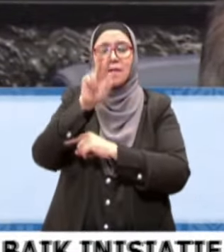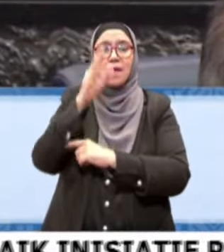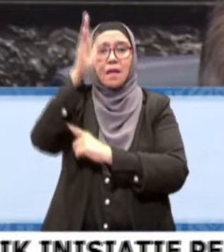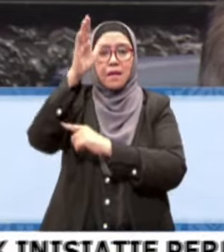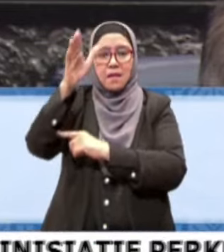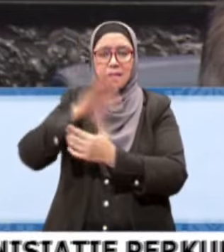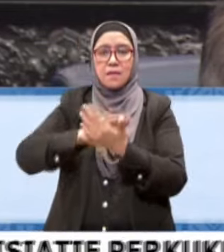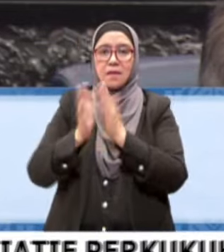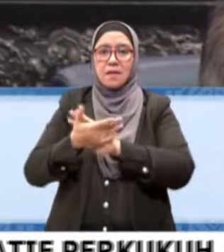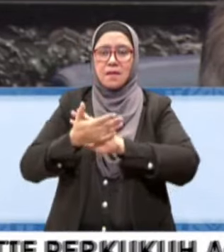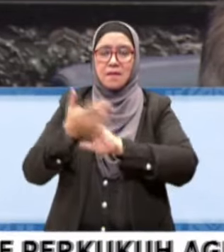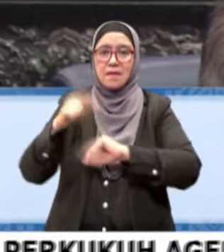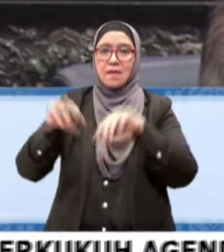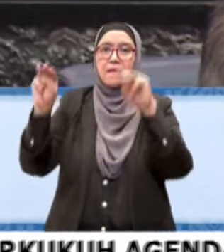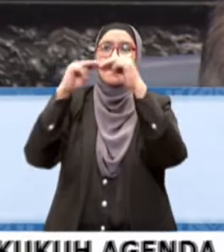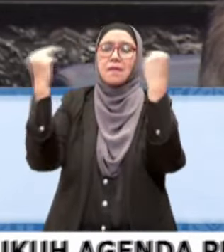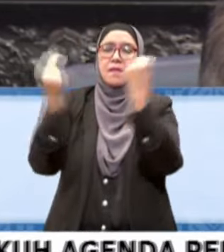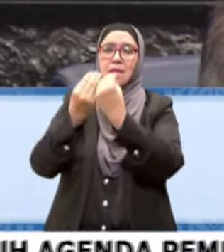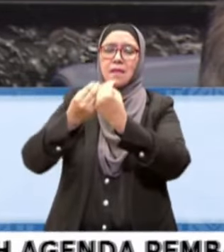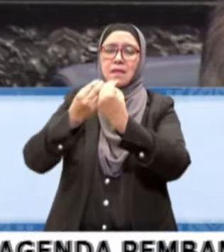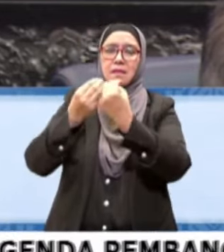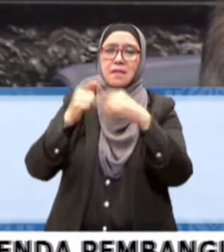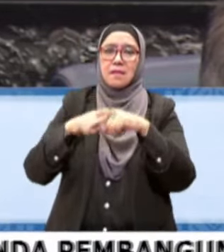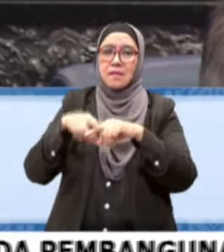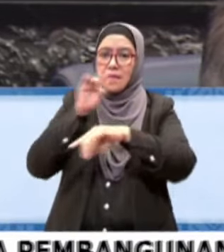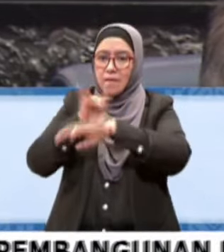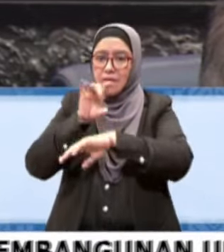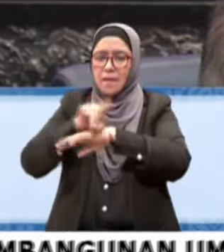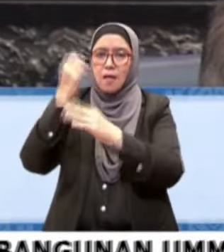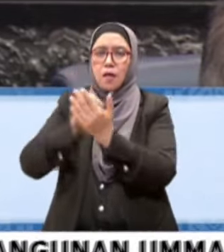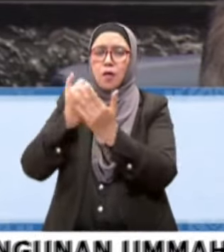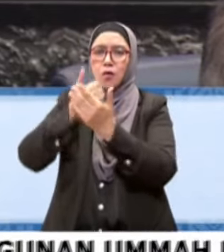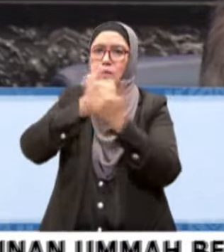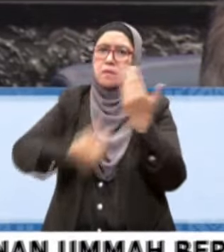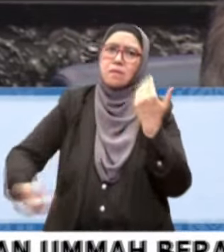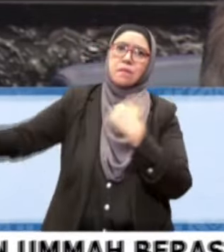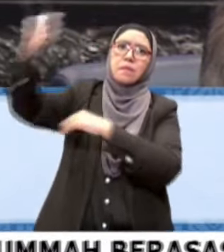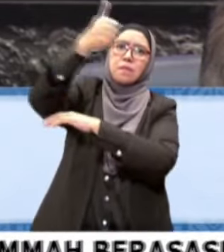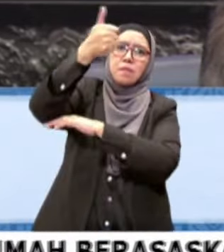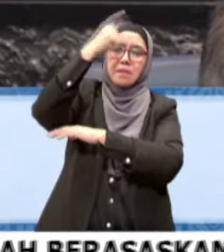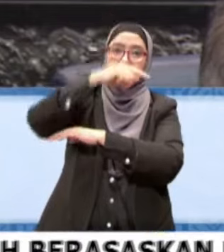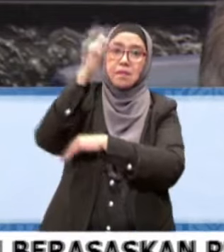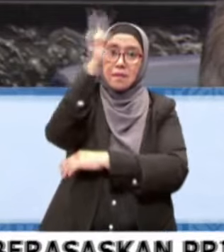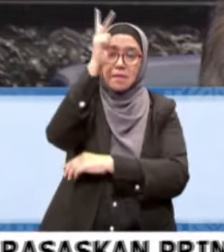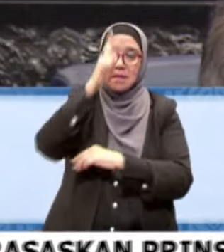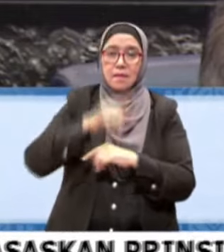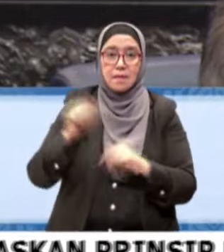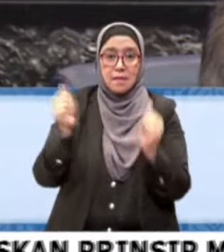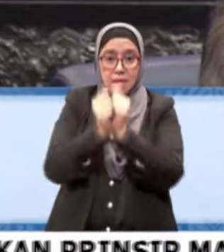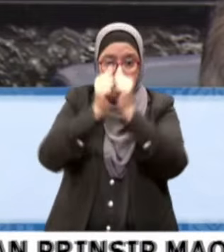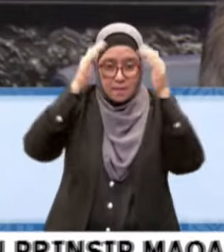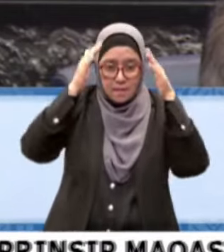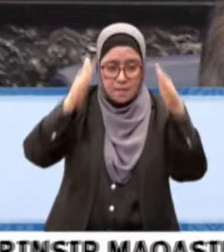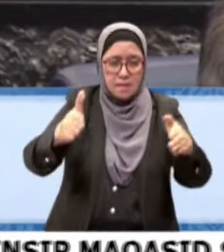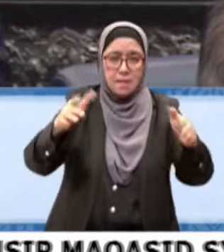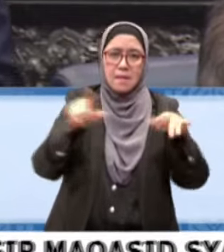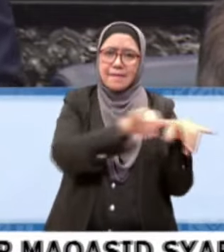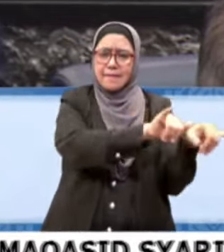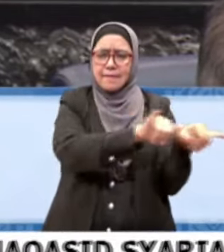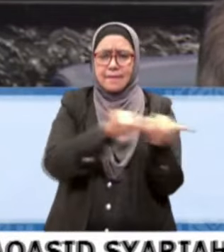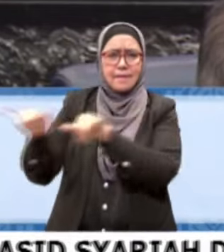penasihat ekonomi tertinggi kepada kerajaan dengan fokus kepada menyelaras keputusan-keputusan